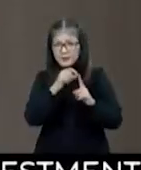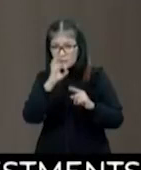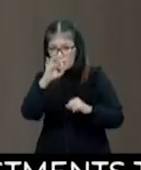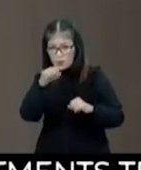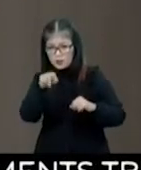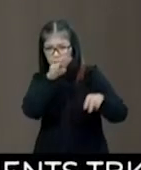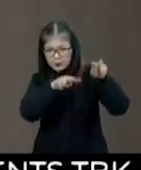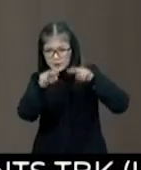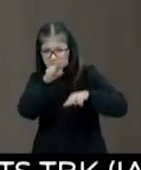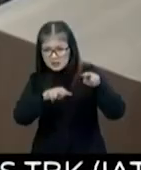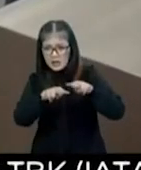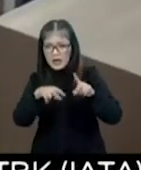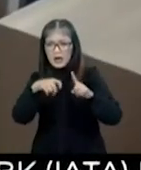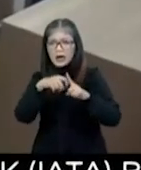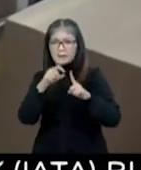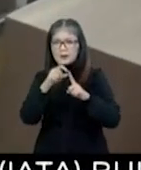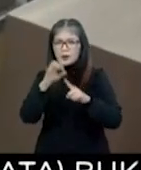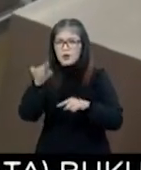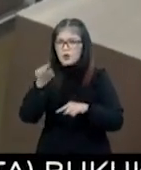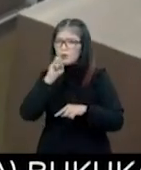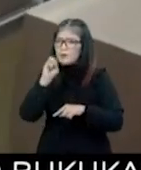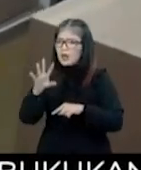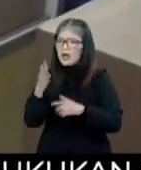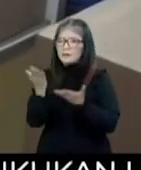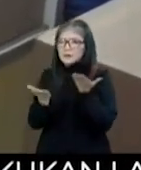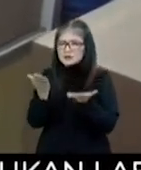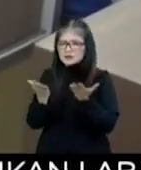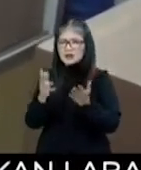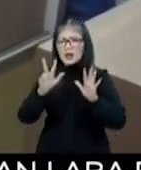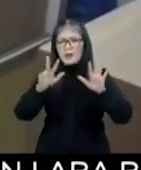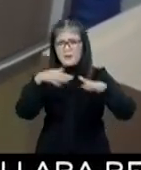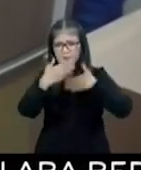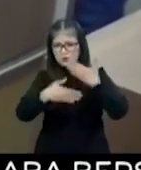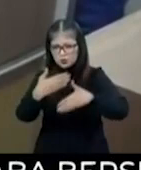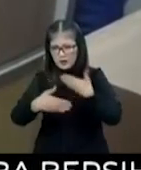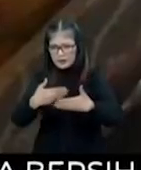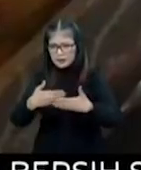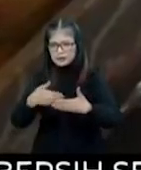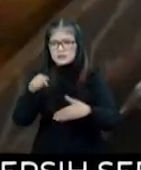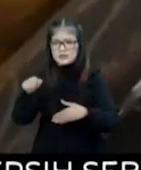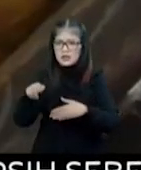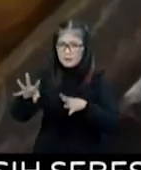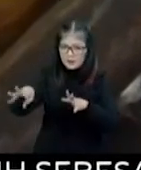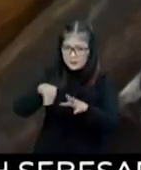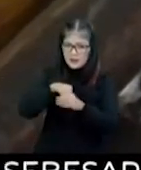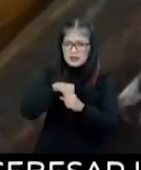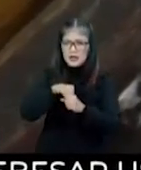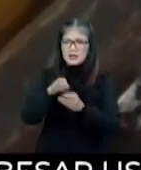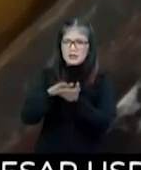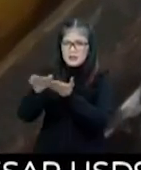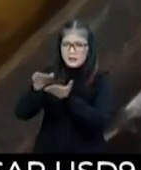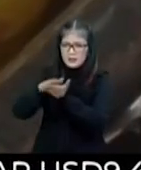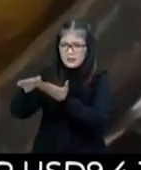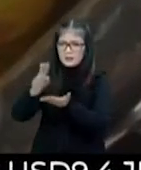KPPU menduga 8 perusahaan di tanah air diduga bersekongkol melakukan praktik kartel. Kelompok ini merupakan